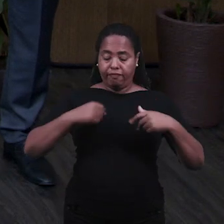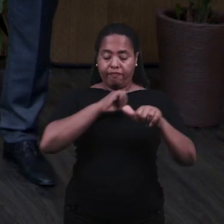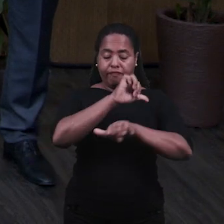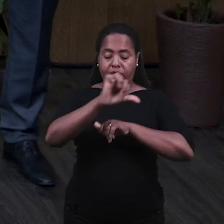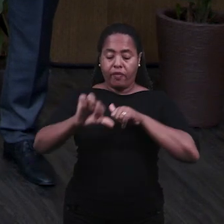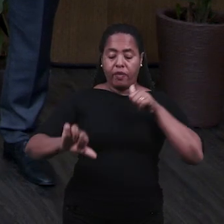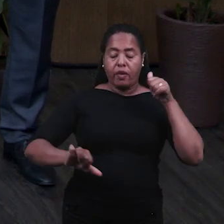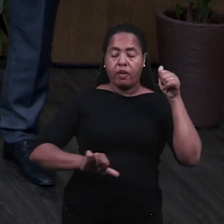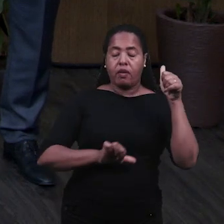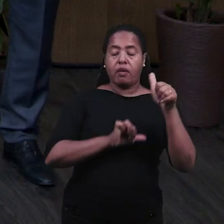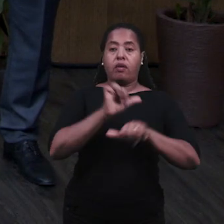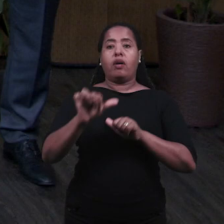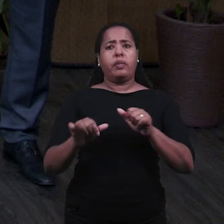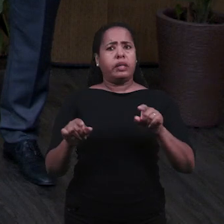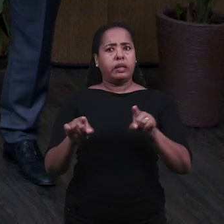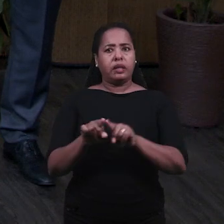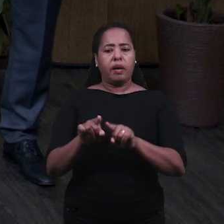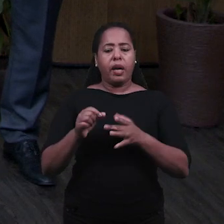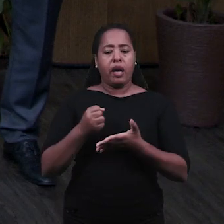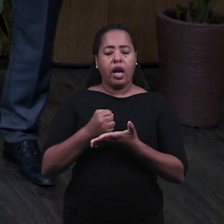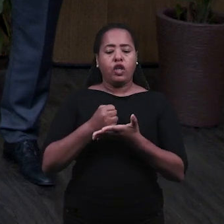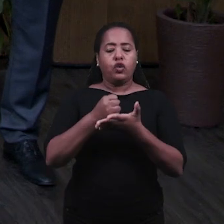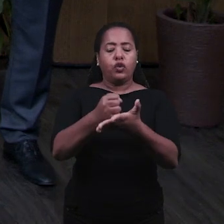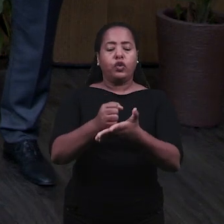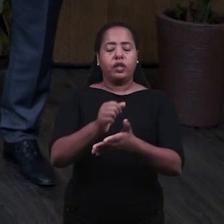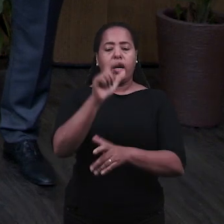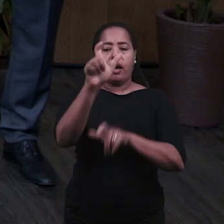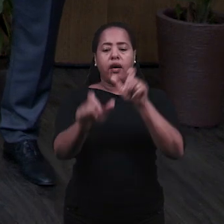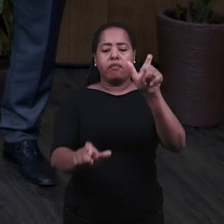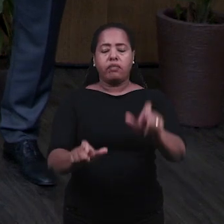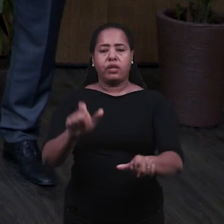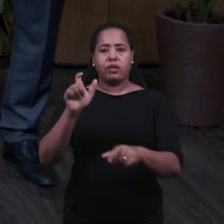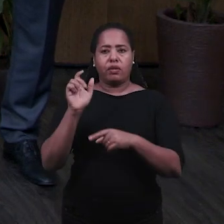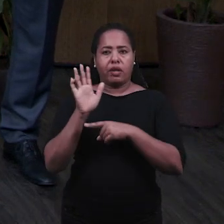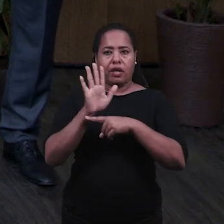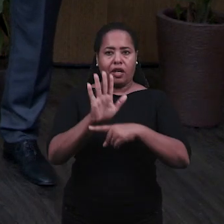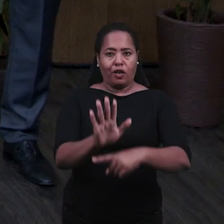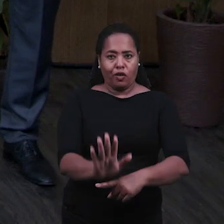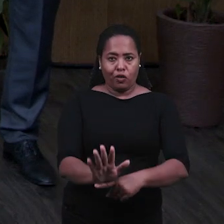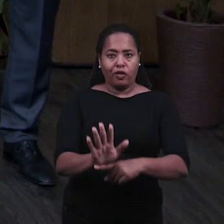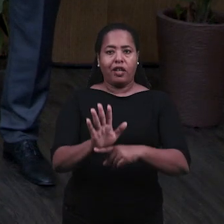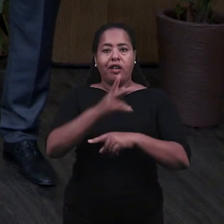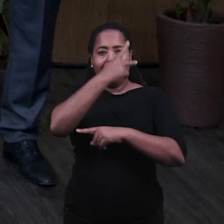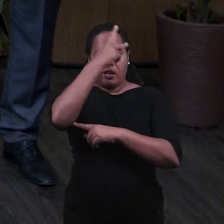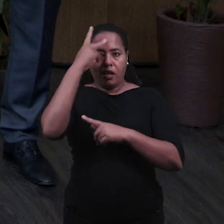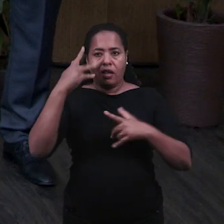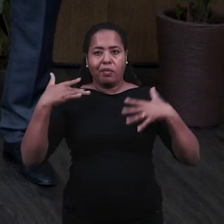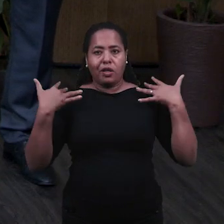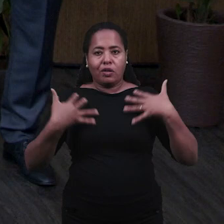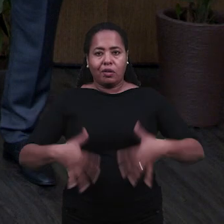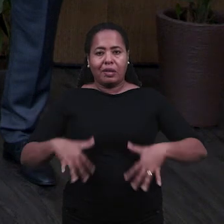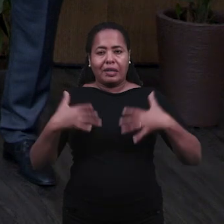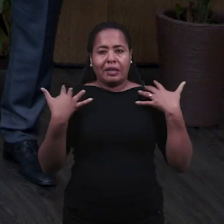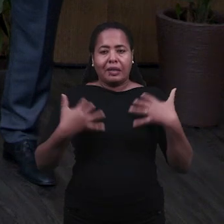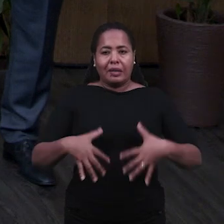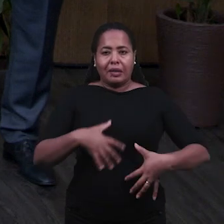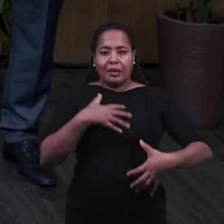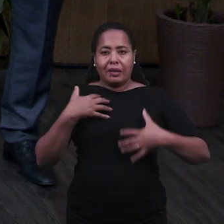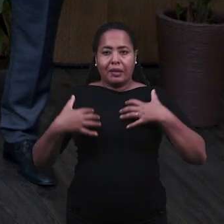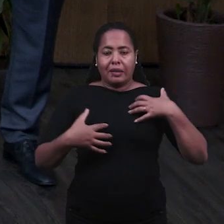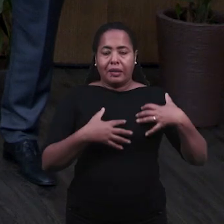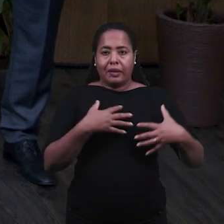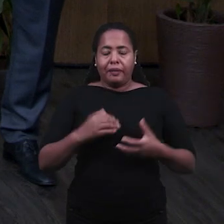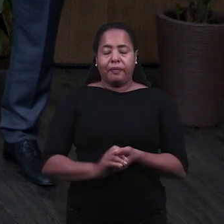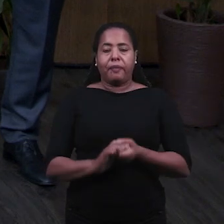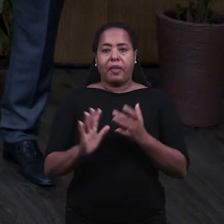elle secourt le nécessiteux et étend la main à l'affligé. La parole de Dieu apporte le